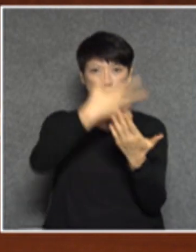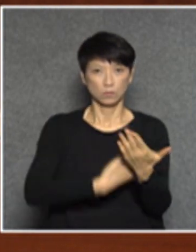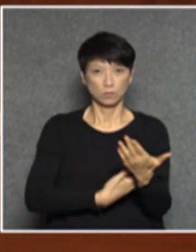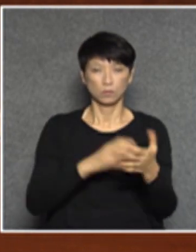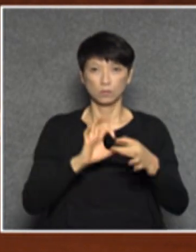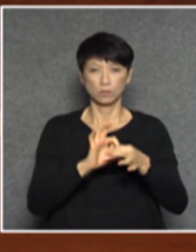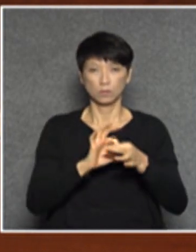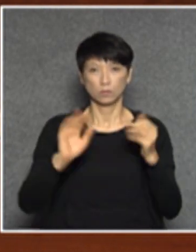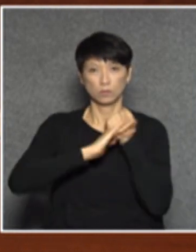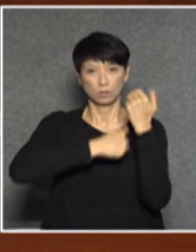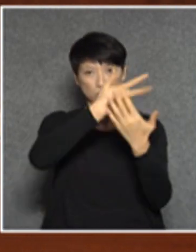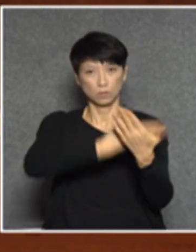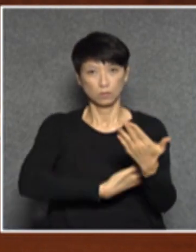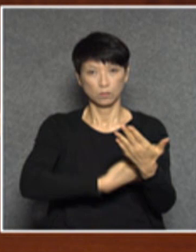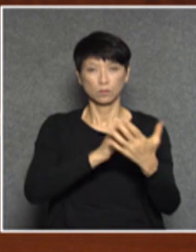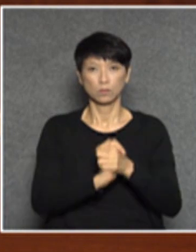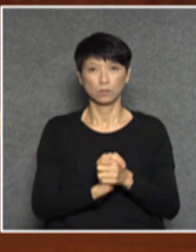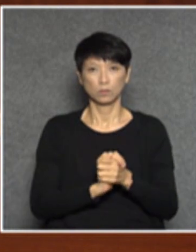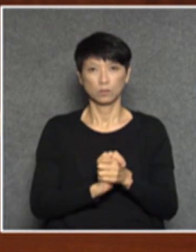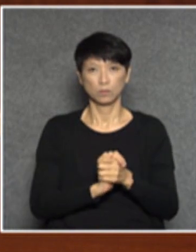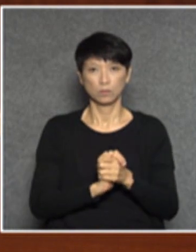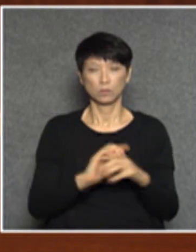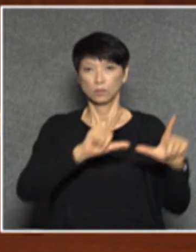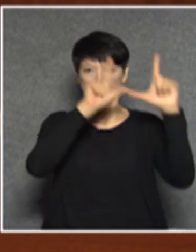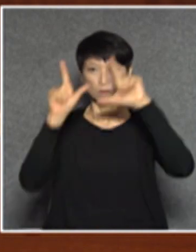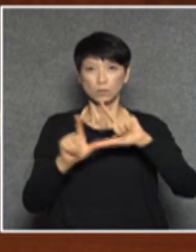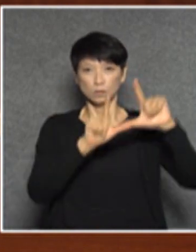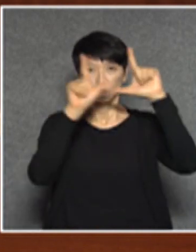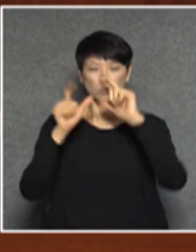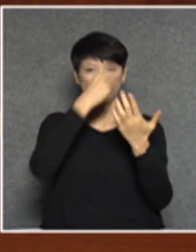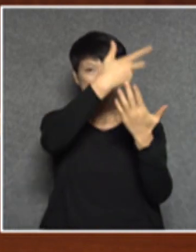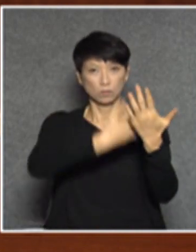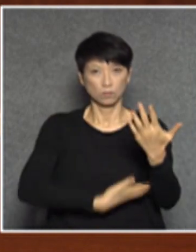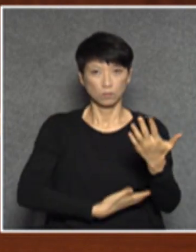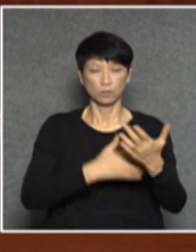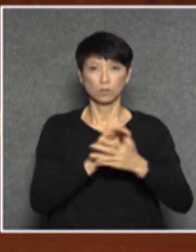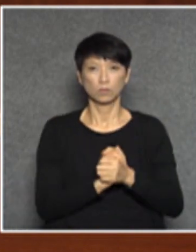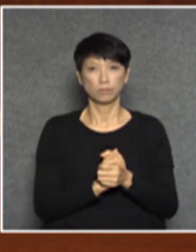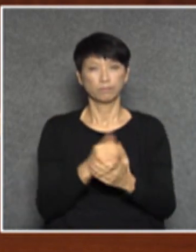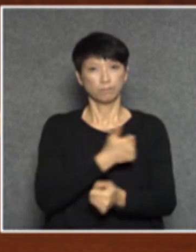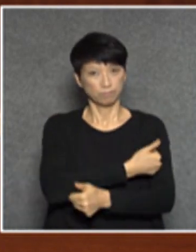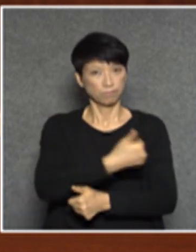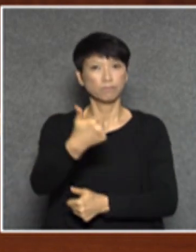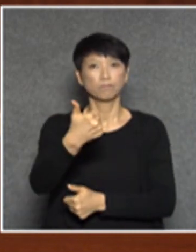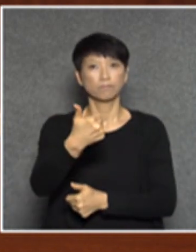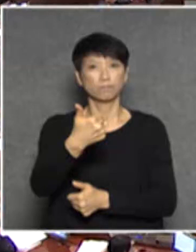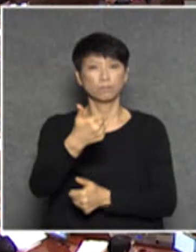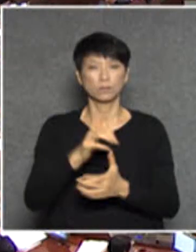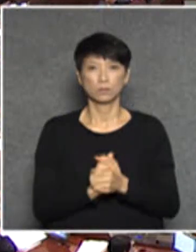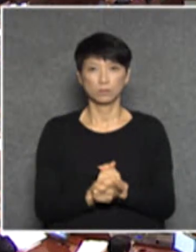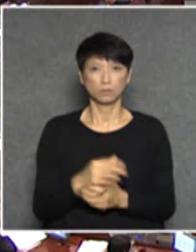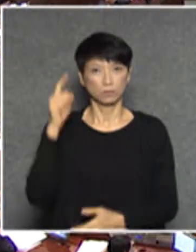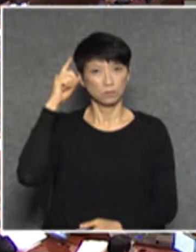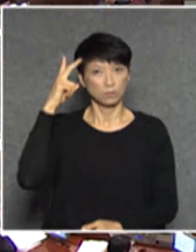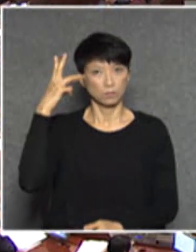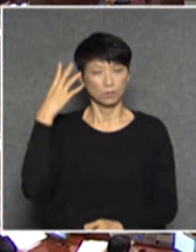法規政策同埋日常嘅措施咧，都係相當完善嘅。過去嗰幾日嘅